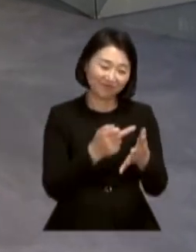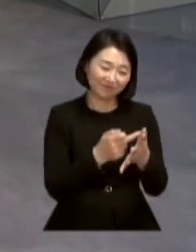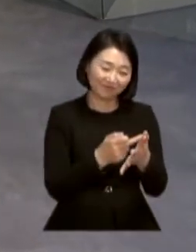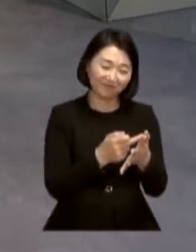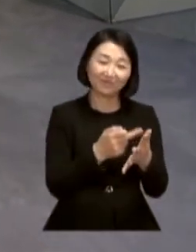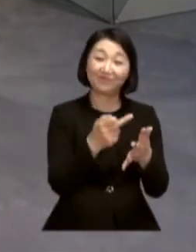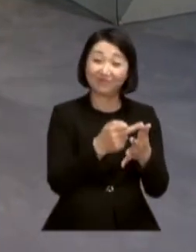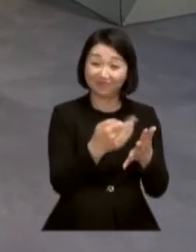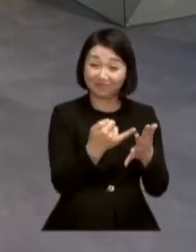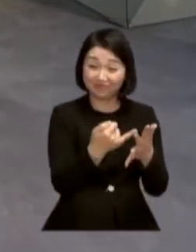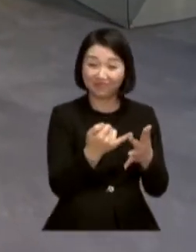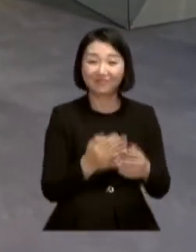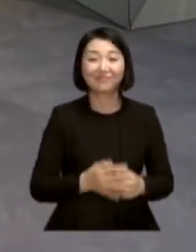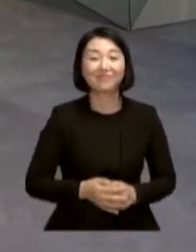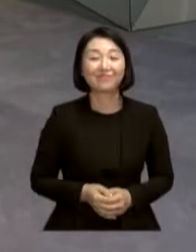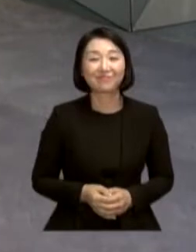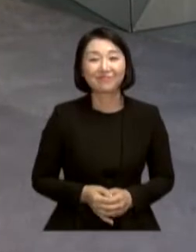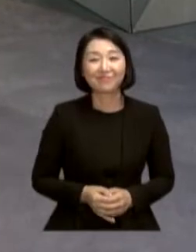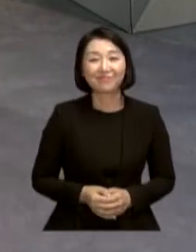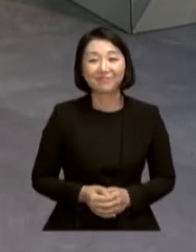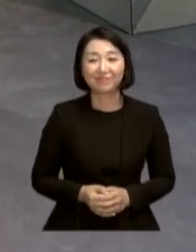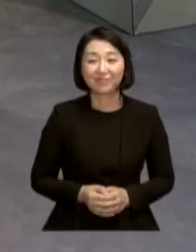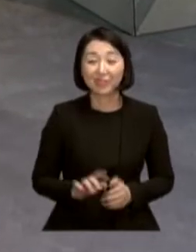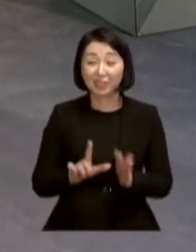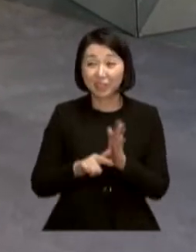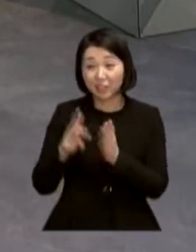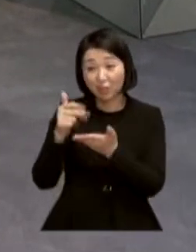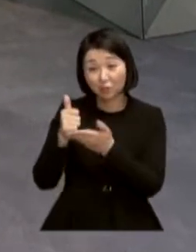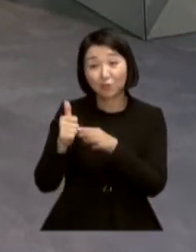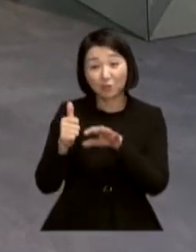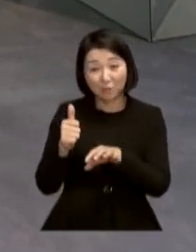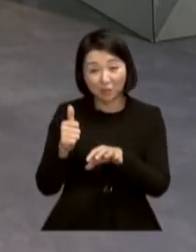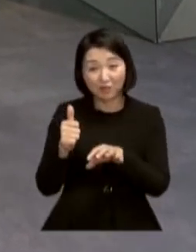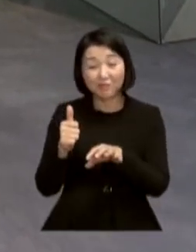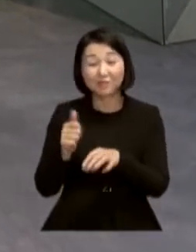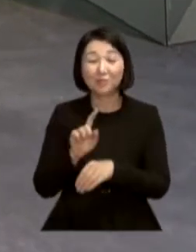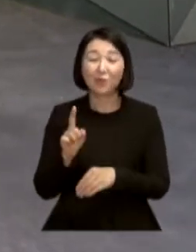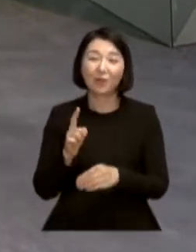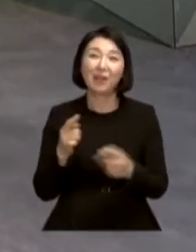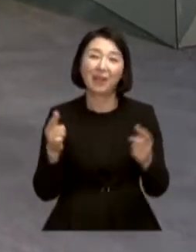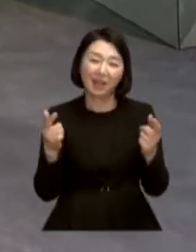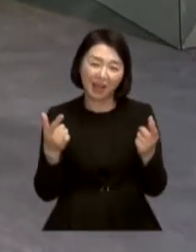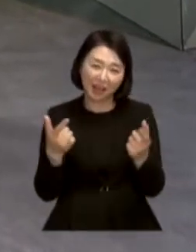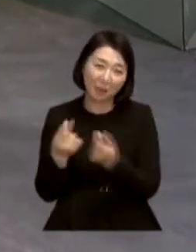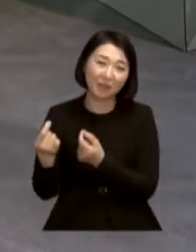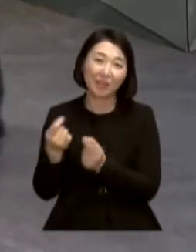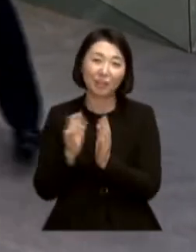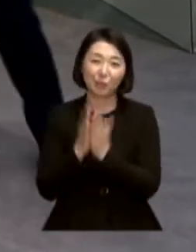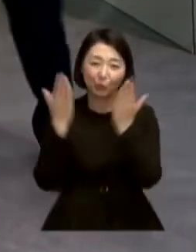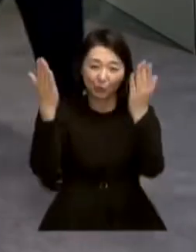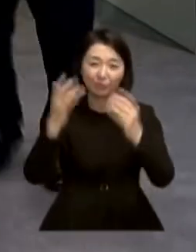시간 주님 앞에서 네, 함께 기도하도록 하겠습니다. 네, 우리